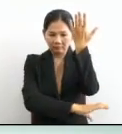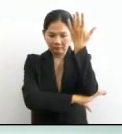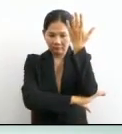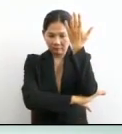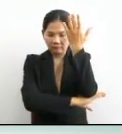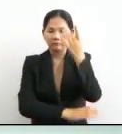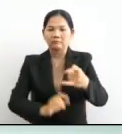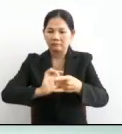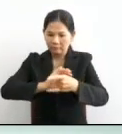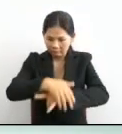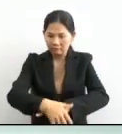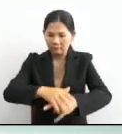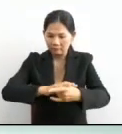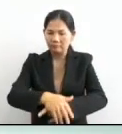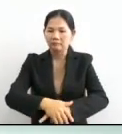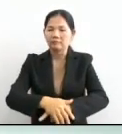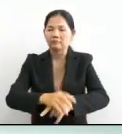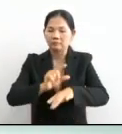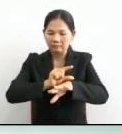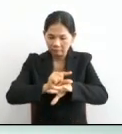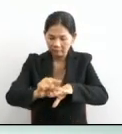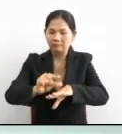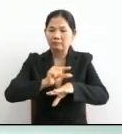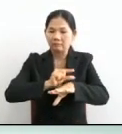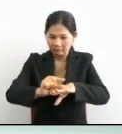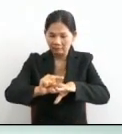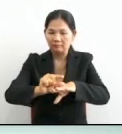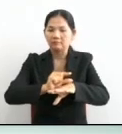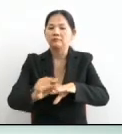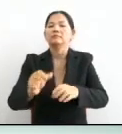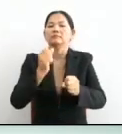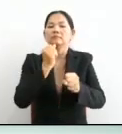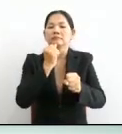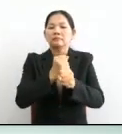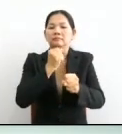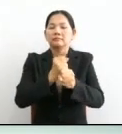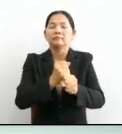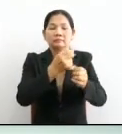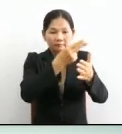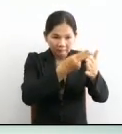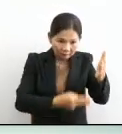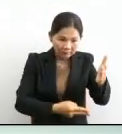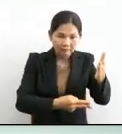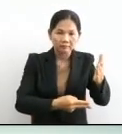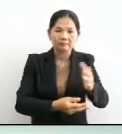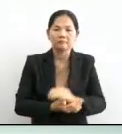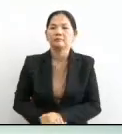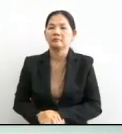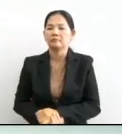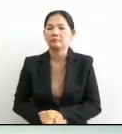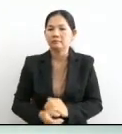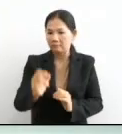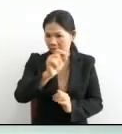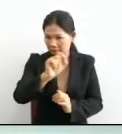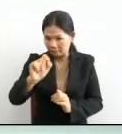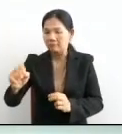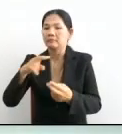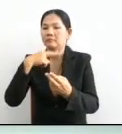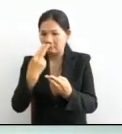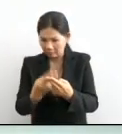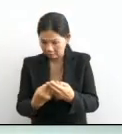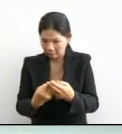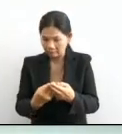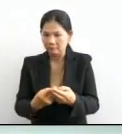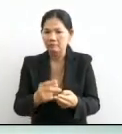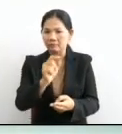mí nâng từ chân này từ cái chân này chìa với khả chẳng chẳng con sẽ xây tay chùm lại tế